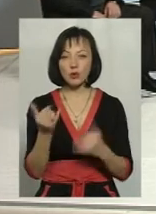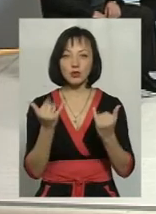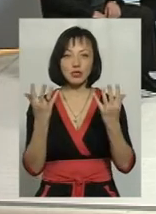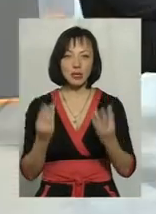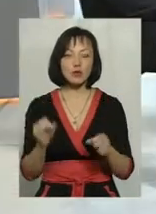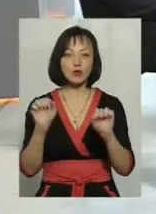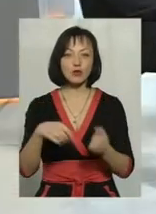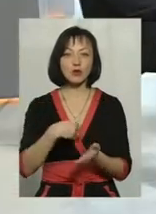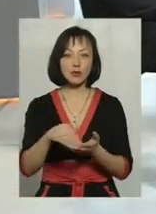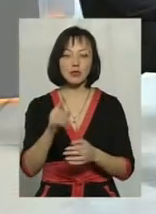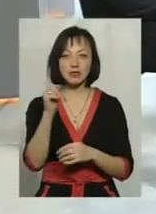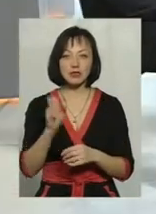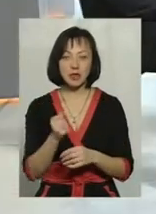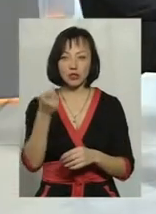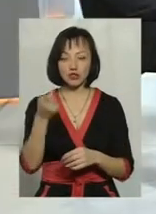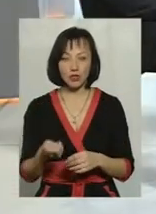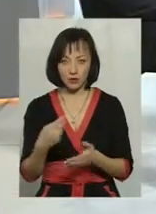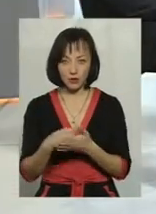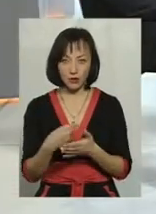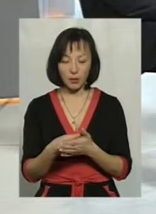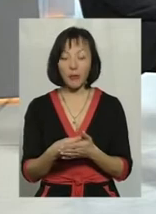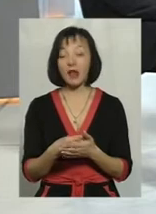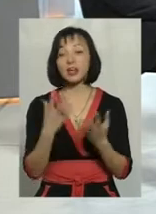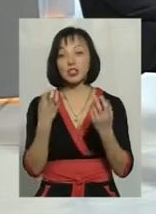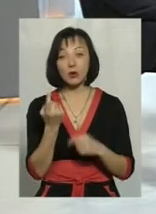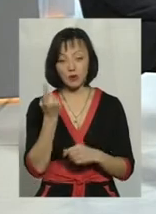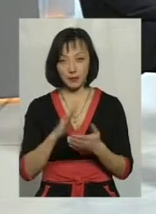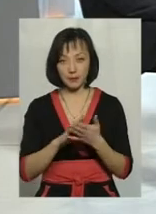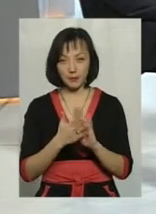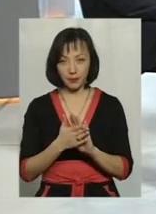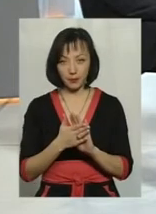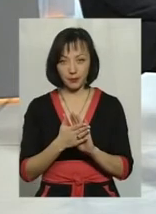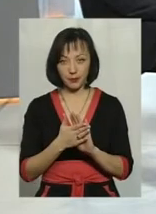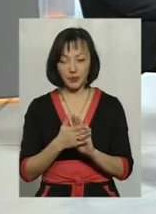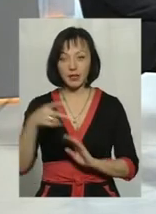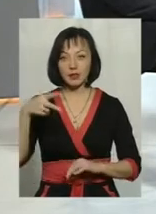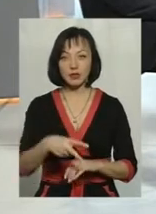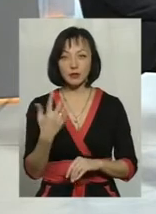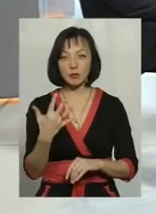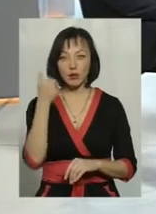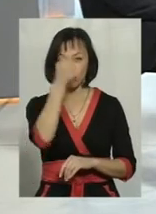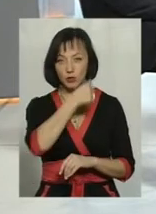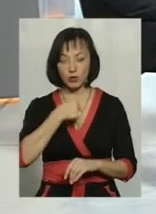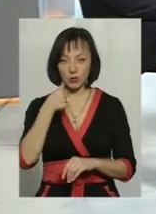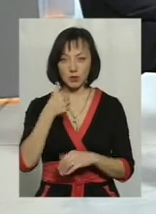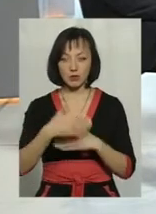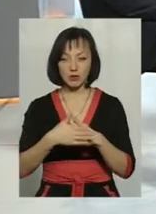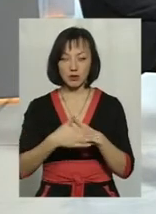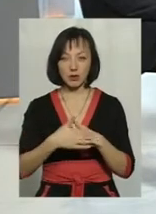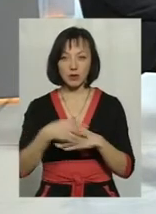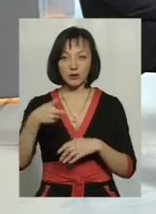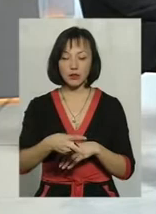сьогоднішній день можна купити за більш дешеву ціну. Та не це ще одна. В 2005 році, десь от